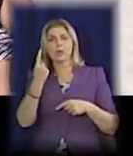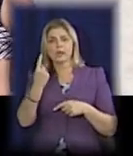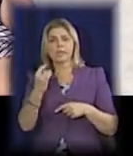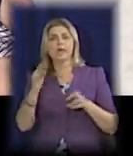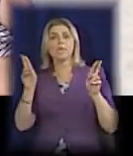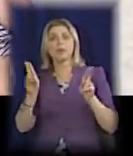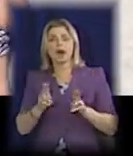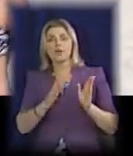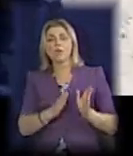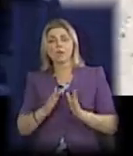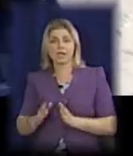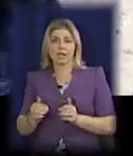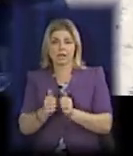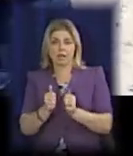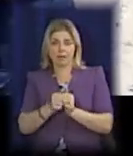правила поведінки біля води.